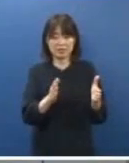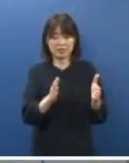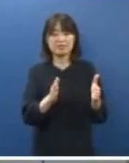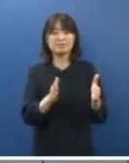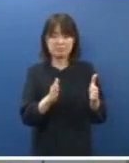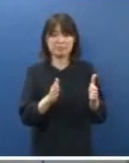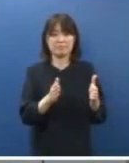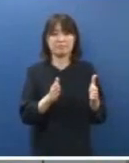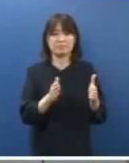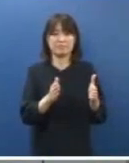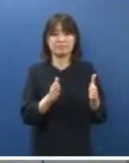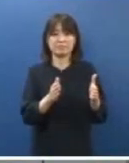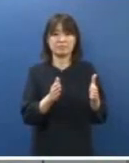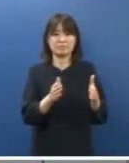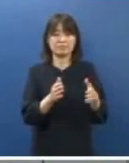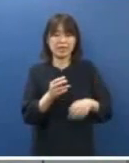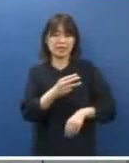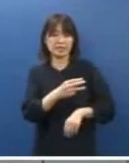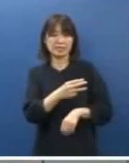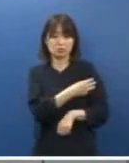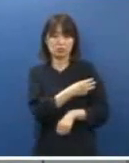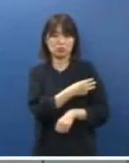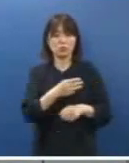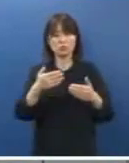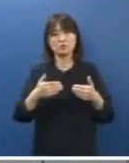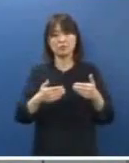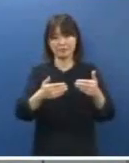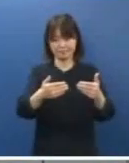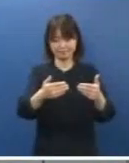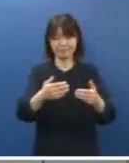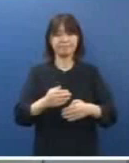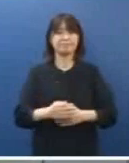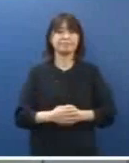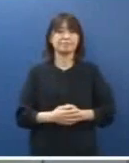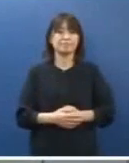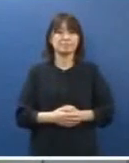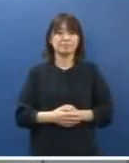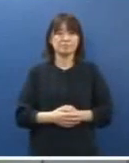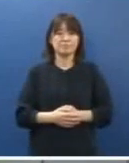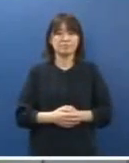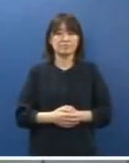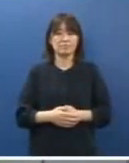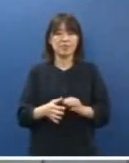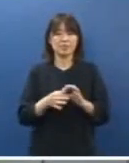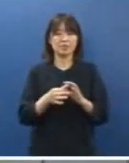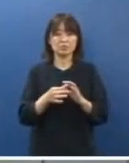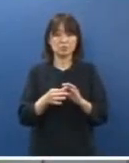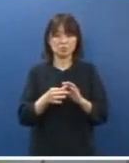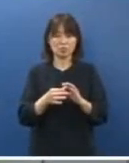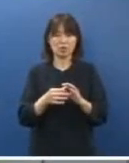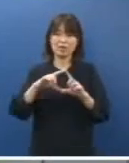接種というものを進めていくことになります。で、これについては実は全国で